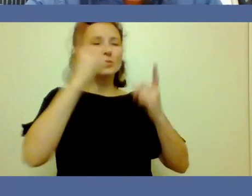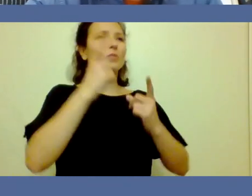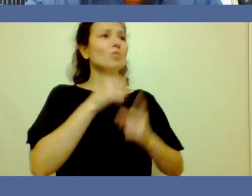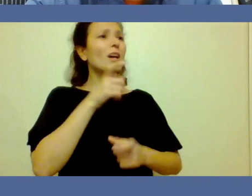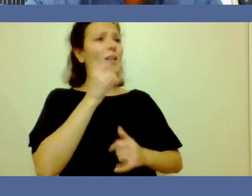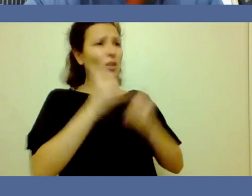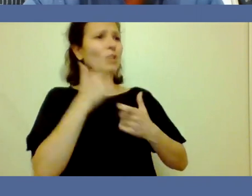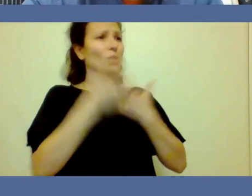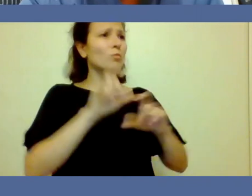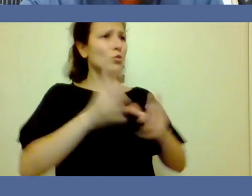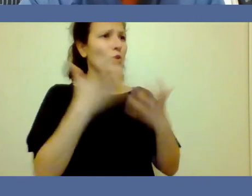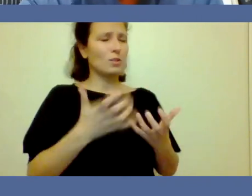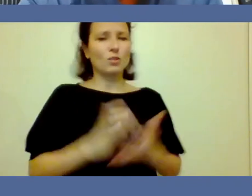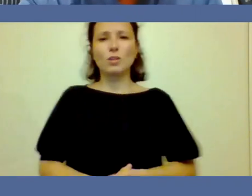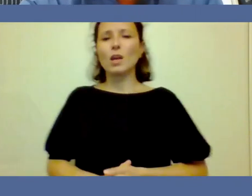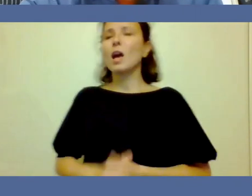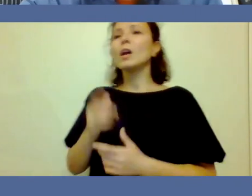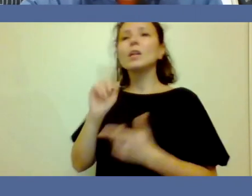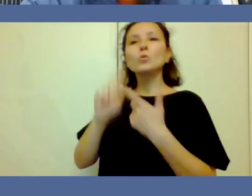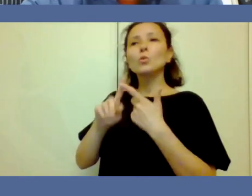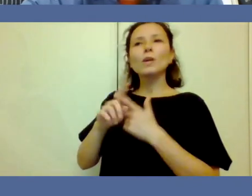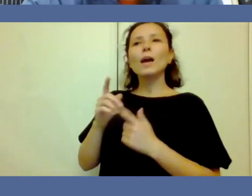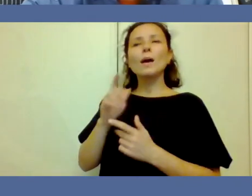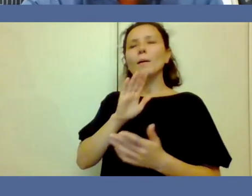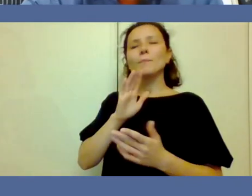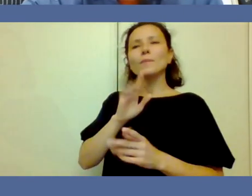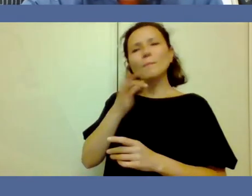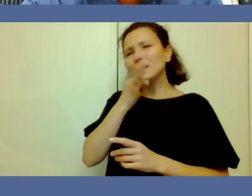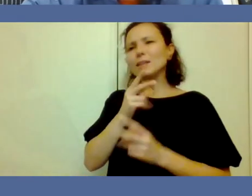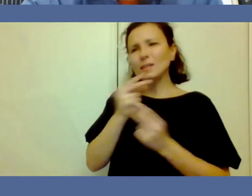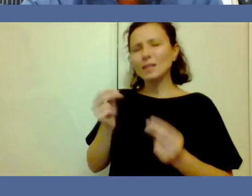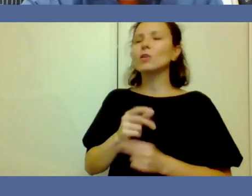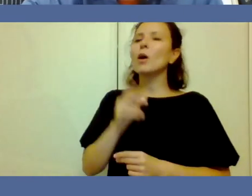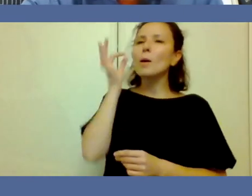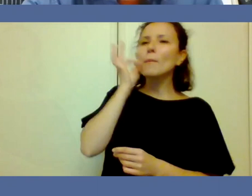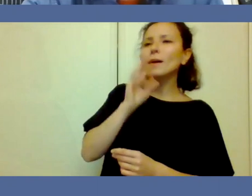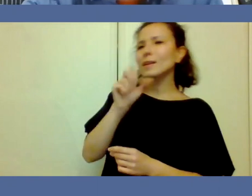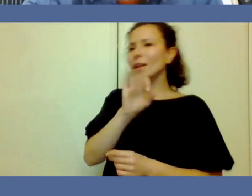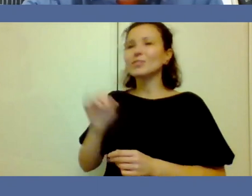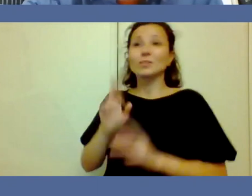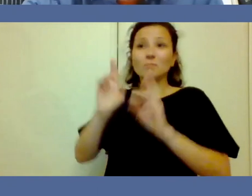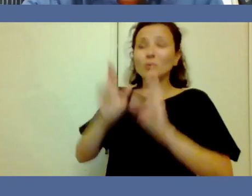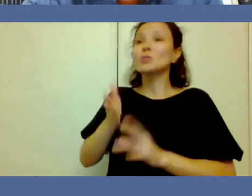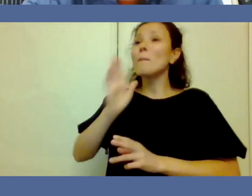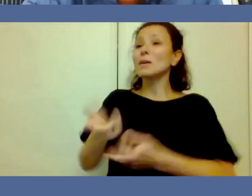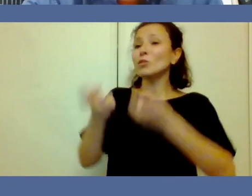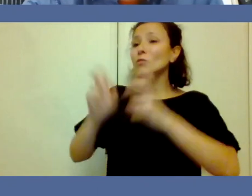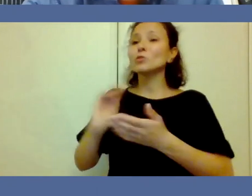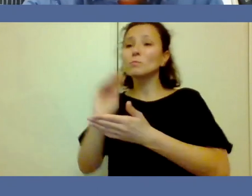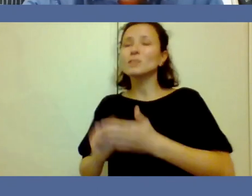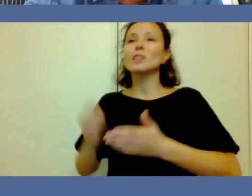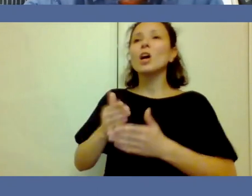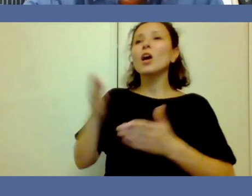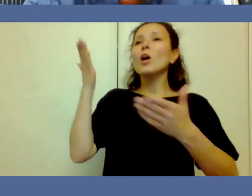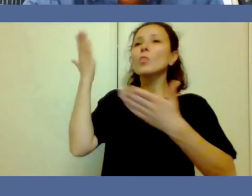życzę. To jeszcze drugie nie pytanie, dobrze? Dobra. Innego czytelnika. Pani Kasiu, mam nadzieję, że będzie pani tworzyć do końca świata i o jeden